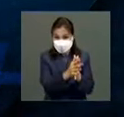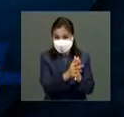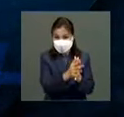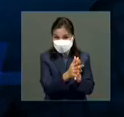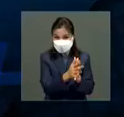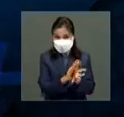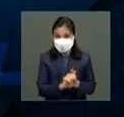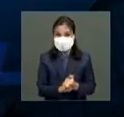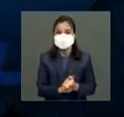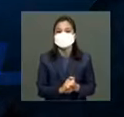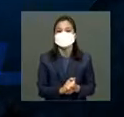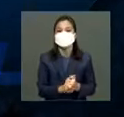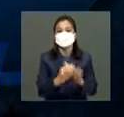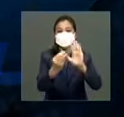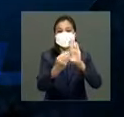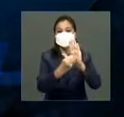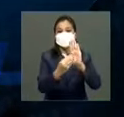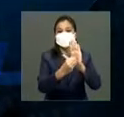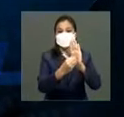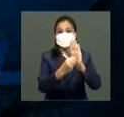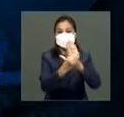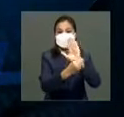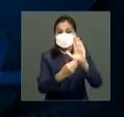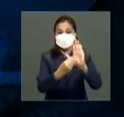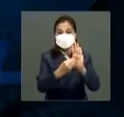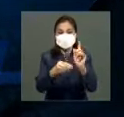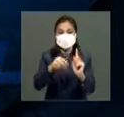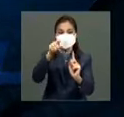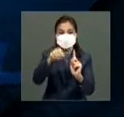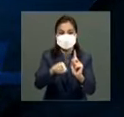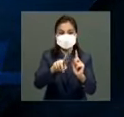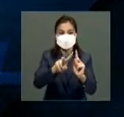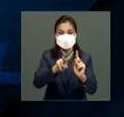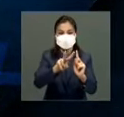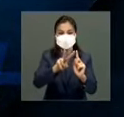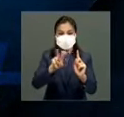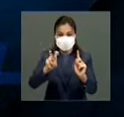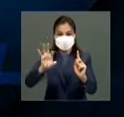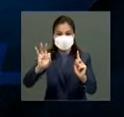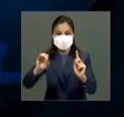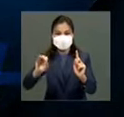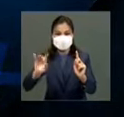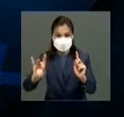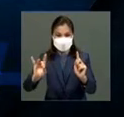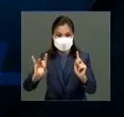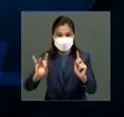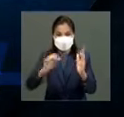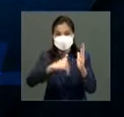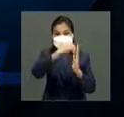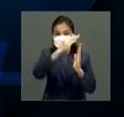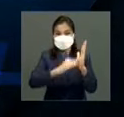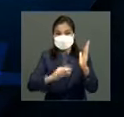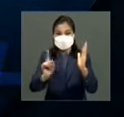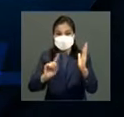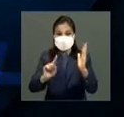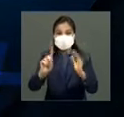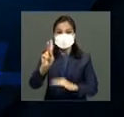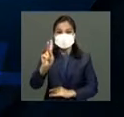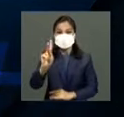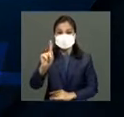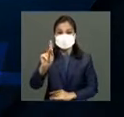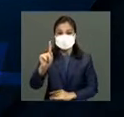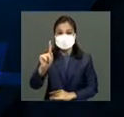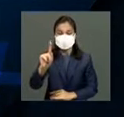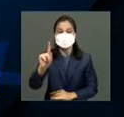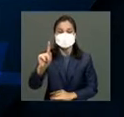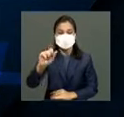ที่ของกรุงเทพและปริมณฑลเนี่ย 1,298 นะครับที่เป็นสีเขียวทางขว